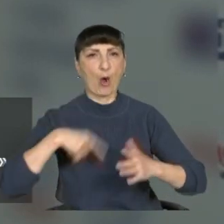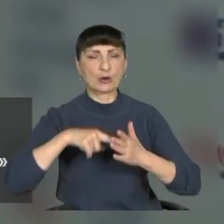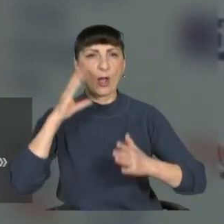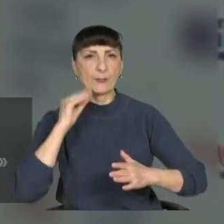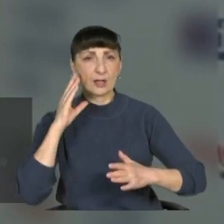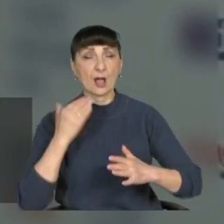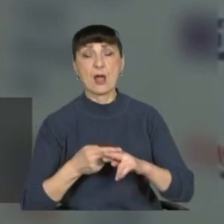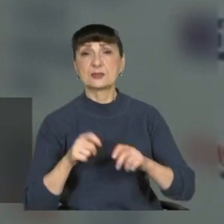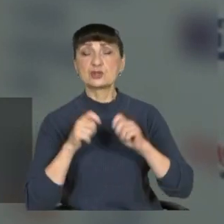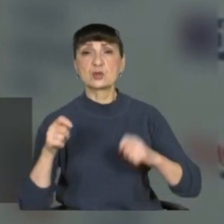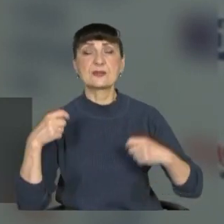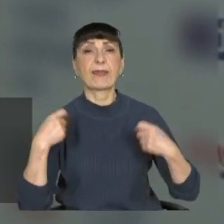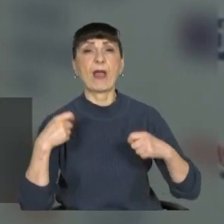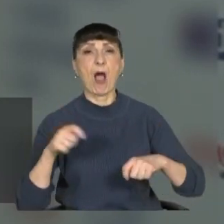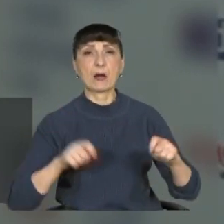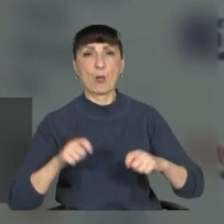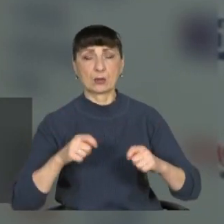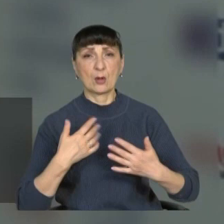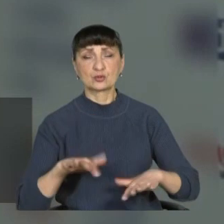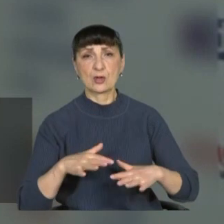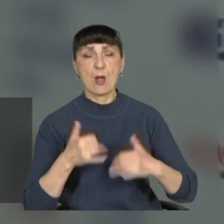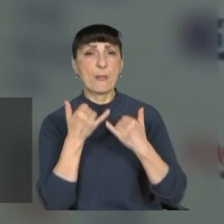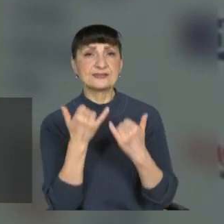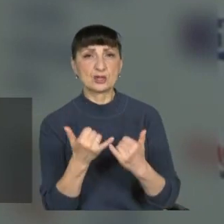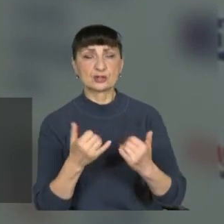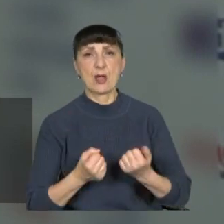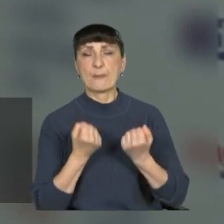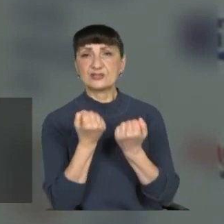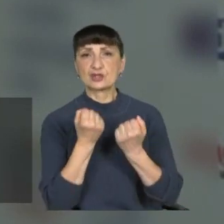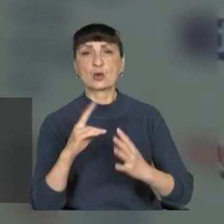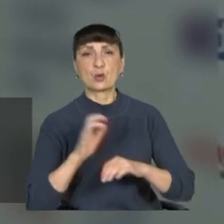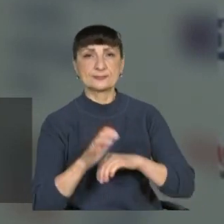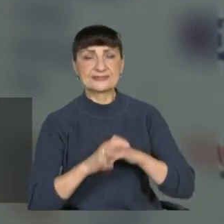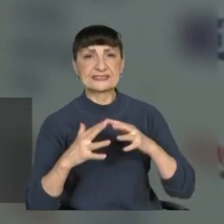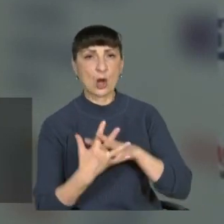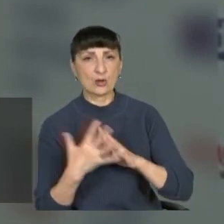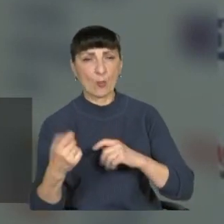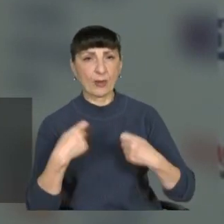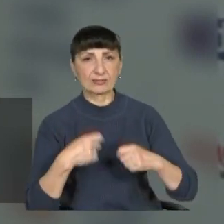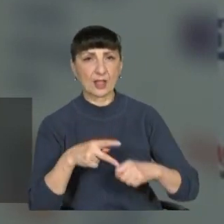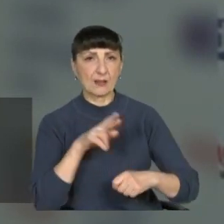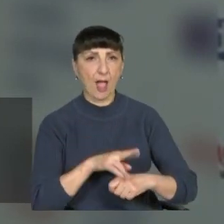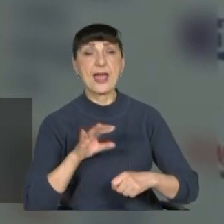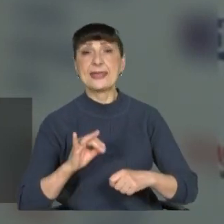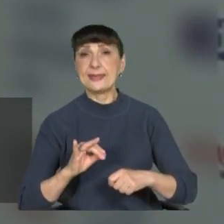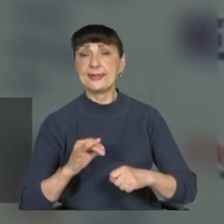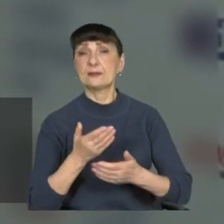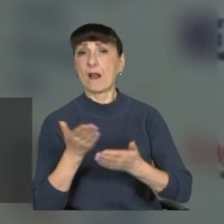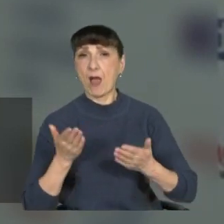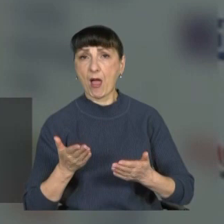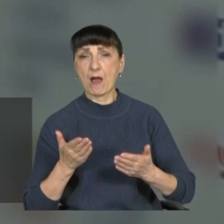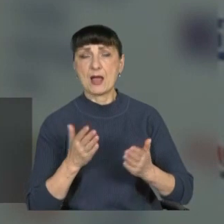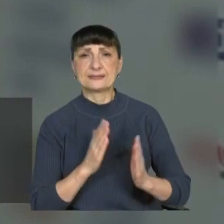как сельхозтоваропроизводителей для сбыта их продукции, так же для стабилизации цен на данные виды